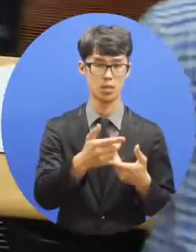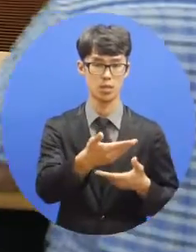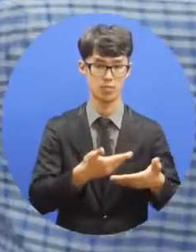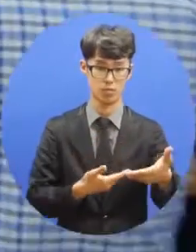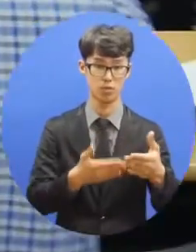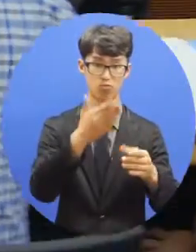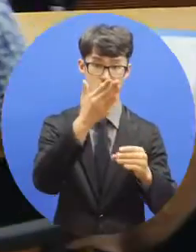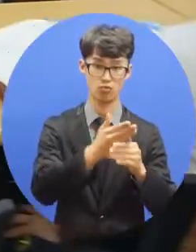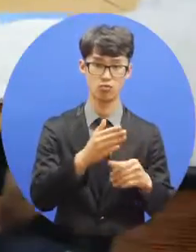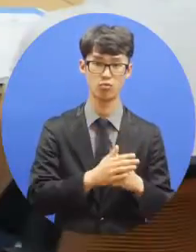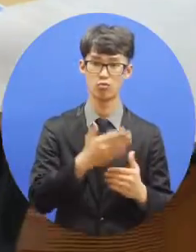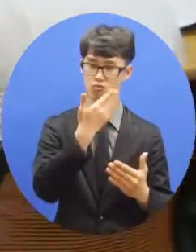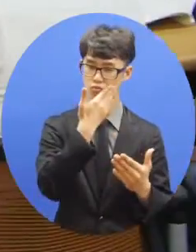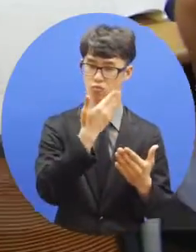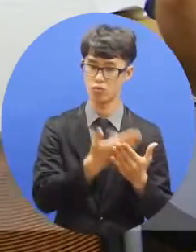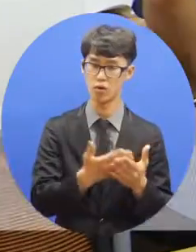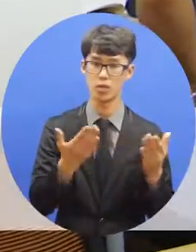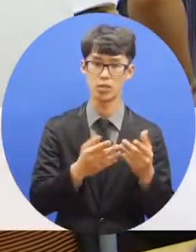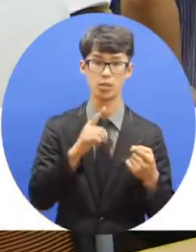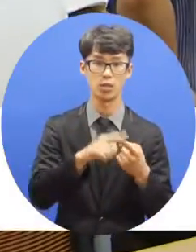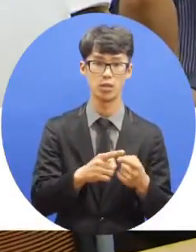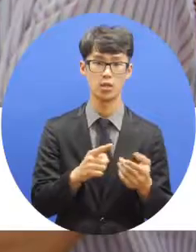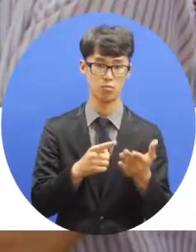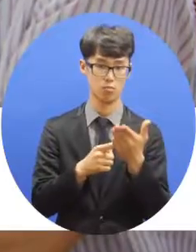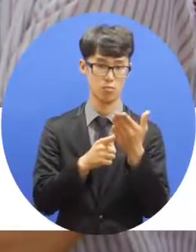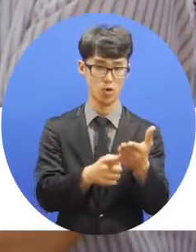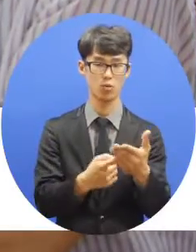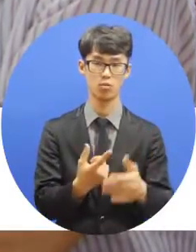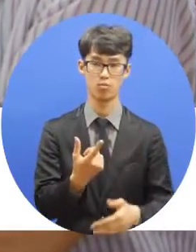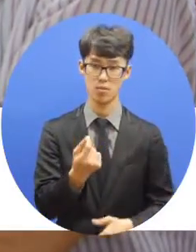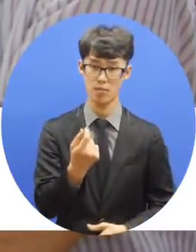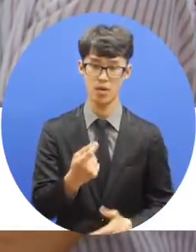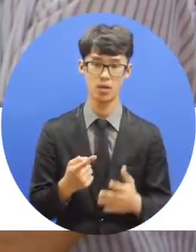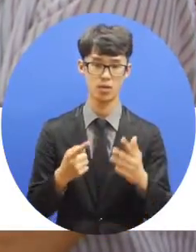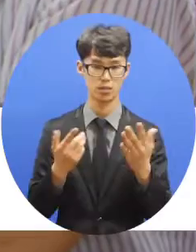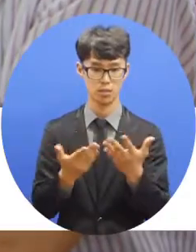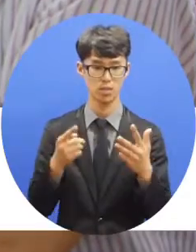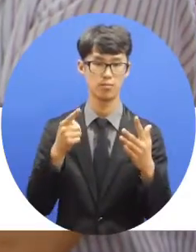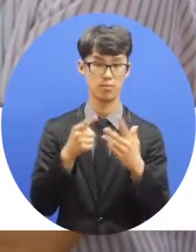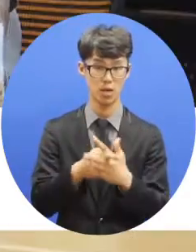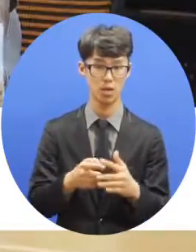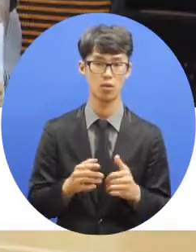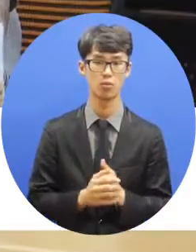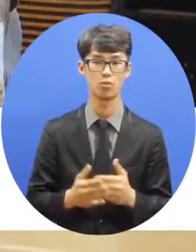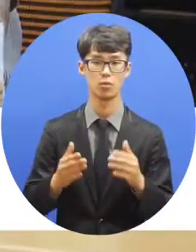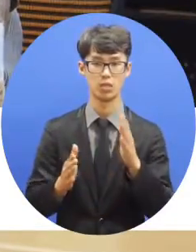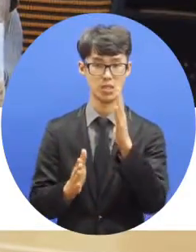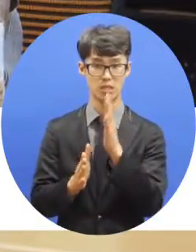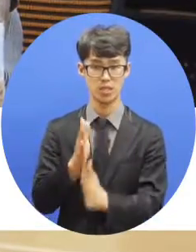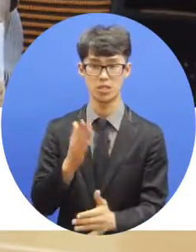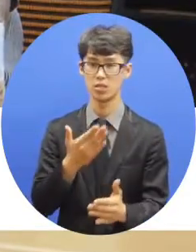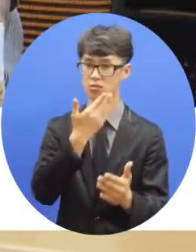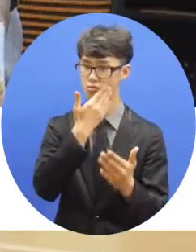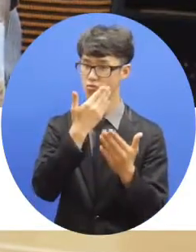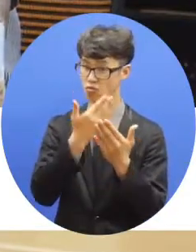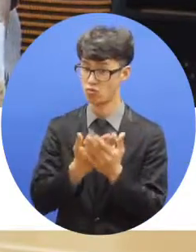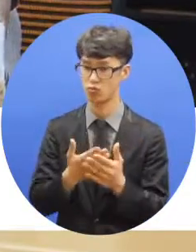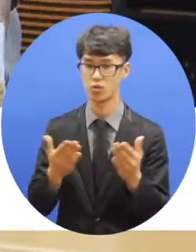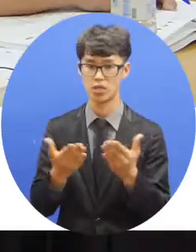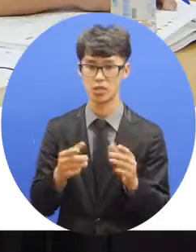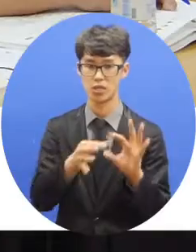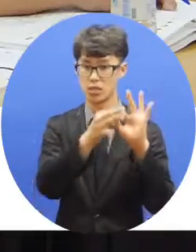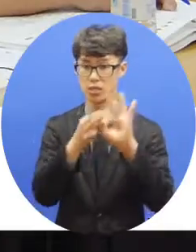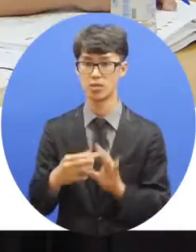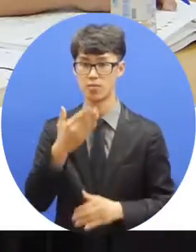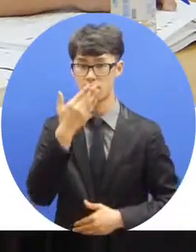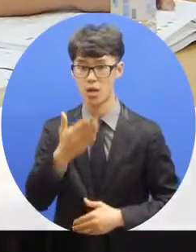중 주요 업무에 대한 보고를 통해 신속하게 업무를 파악하고 시정 중점 업무의 연속성과